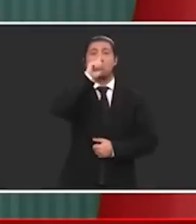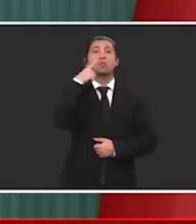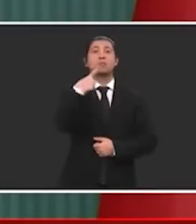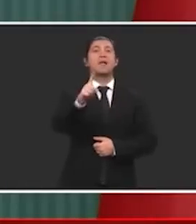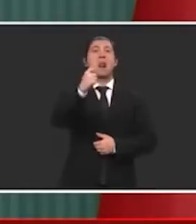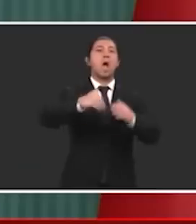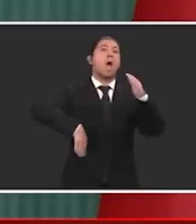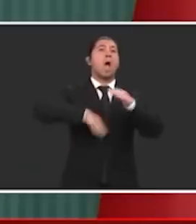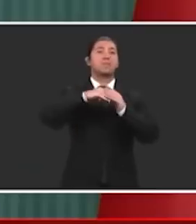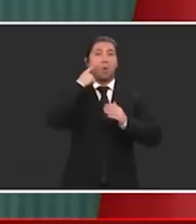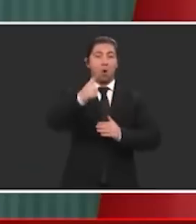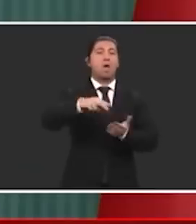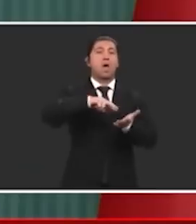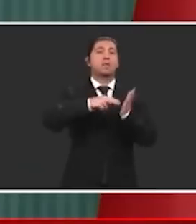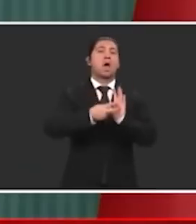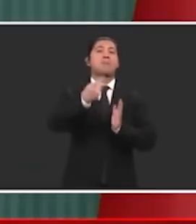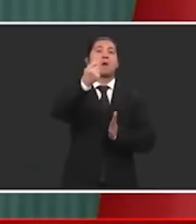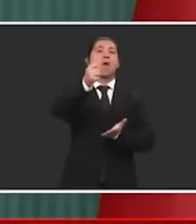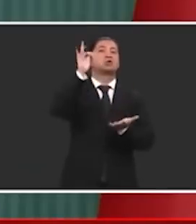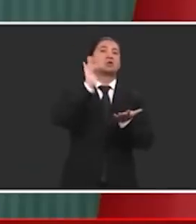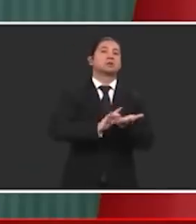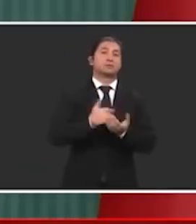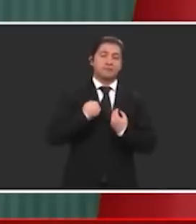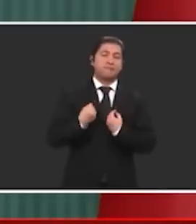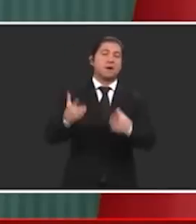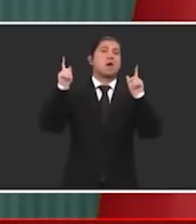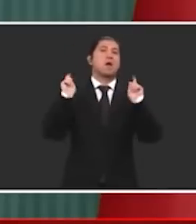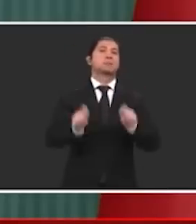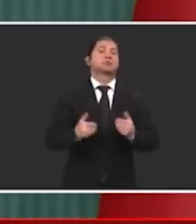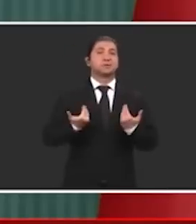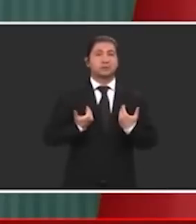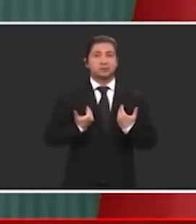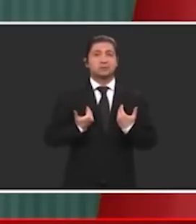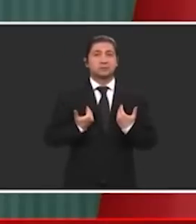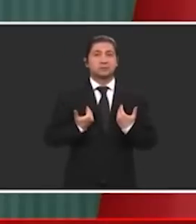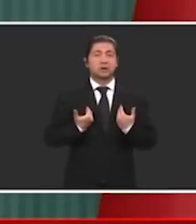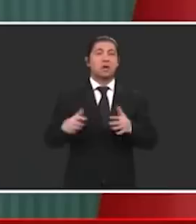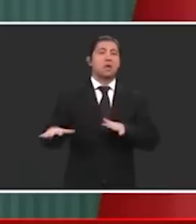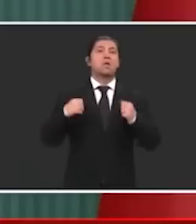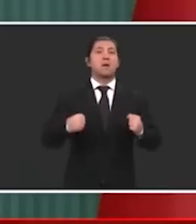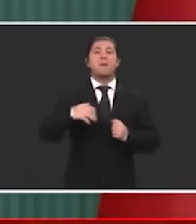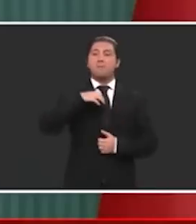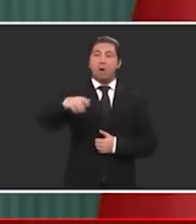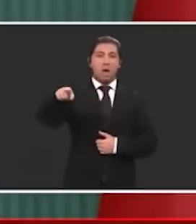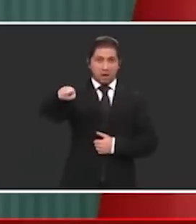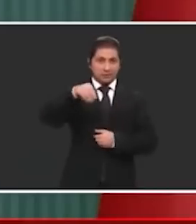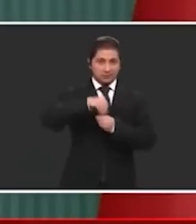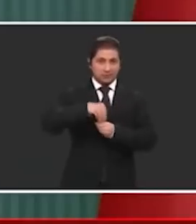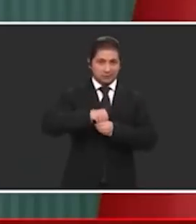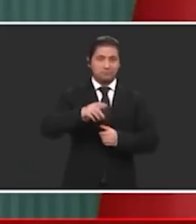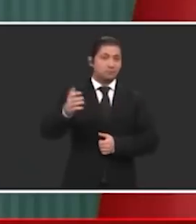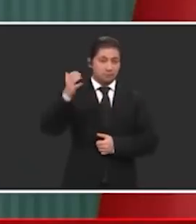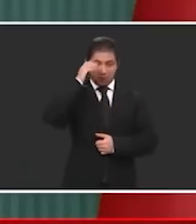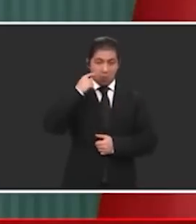liraya kadar idari para cezası uygulayacağız. Deprem bölgesinde de